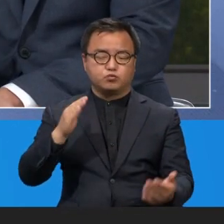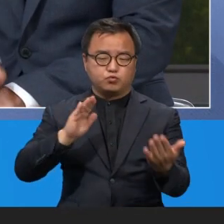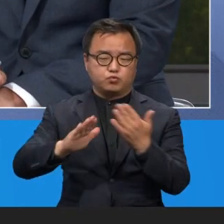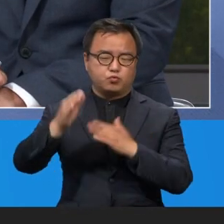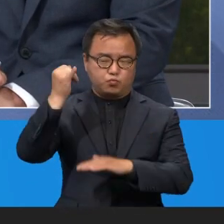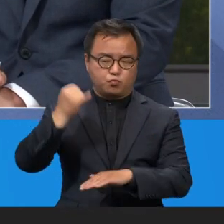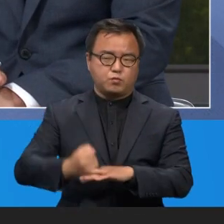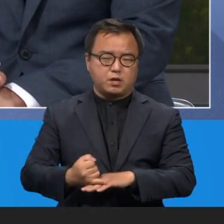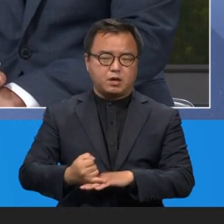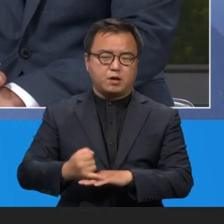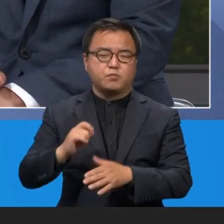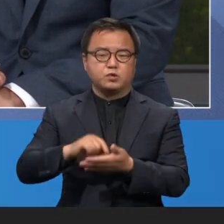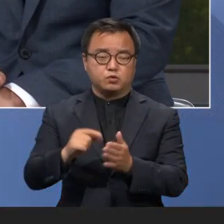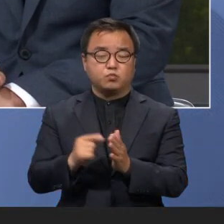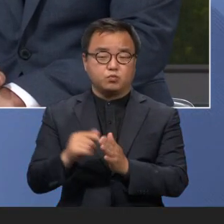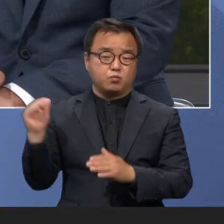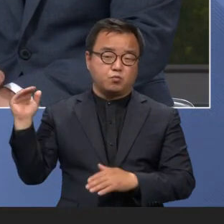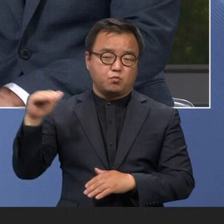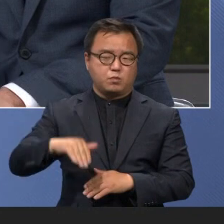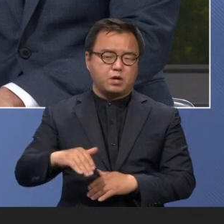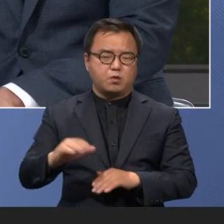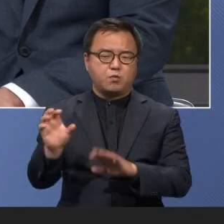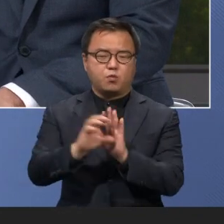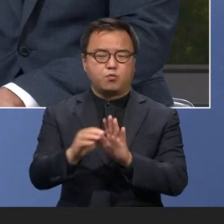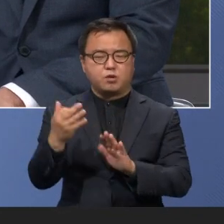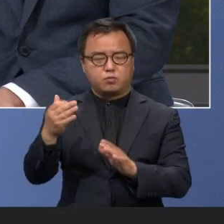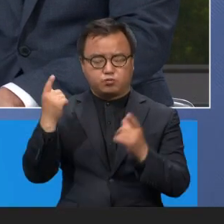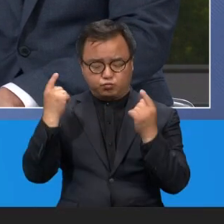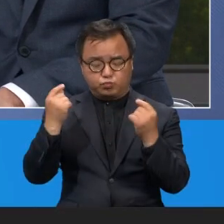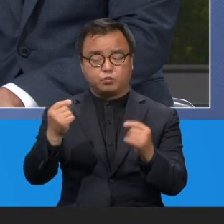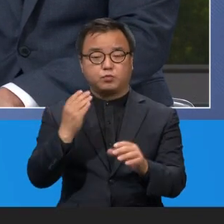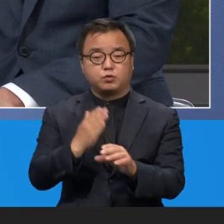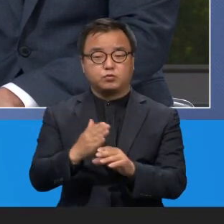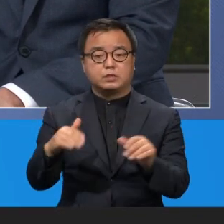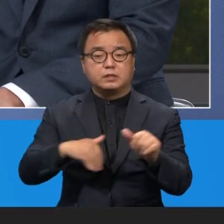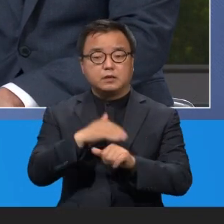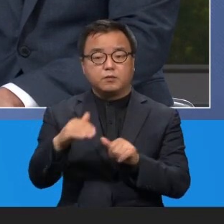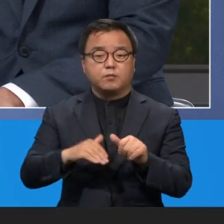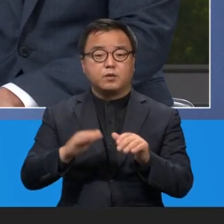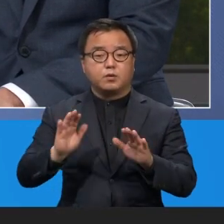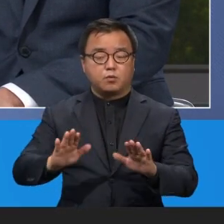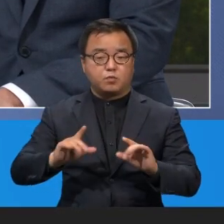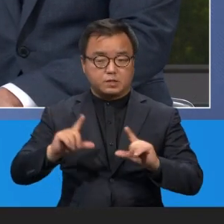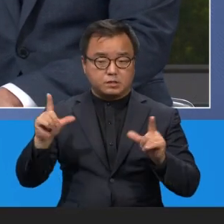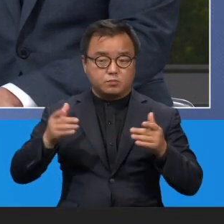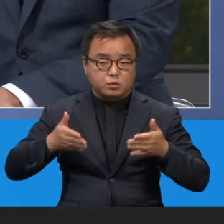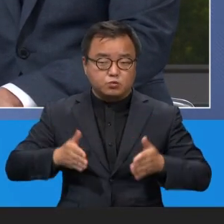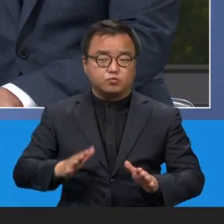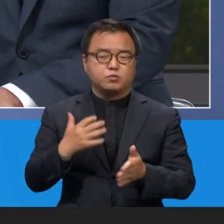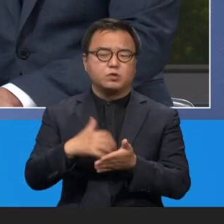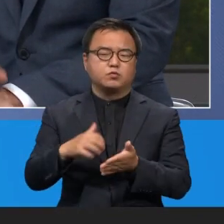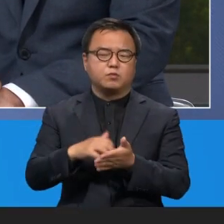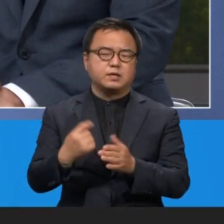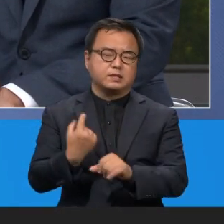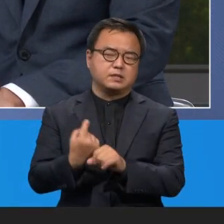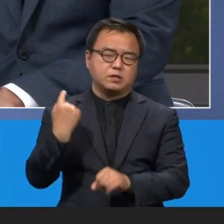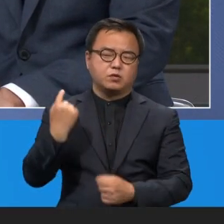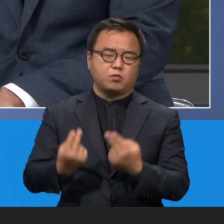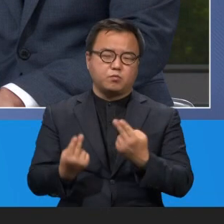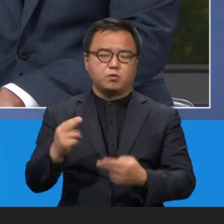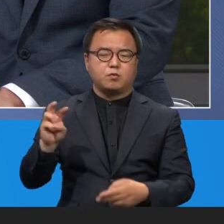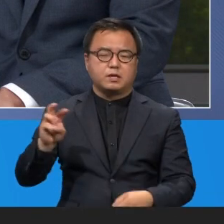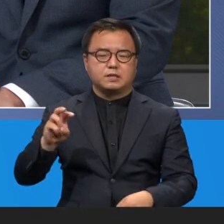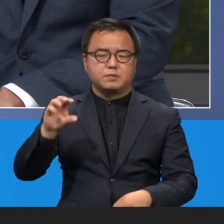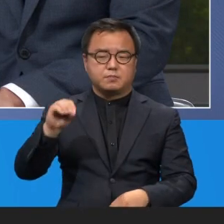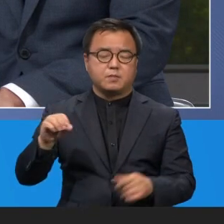적은 수치 인데요 여기에 코로나가 아직 여전 하기 때문에 올해도 출생아 수가 작년보다 30만 명 넘게 줄어들